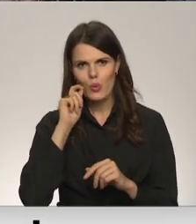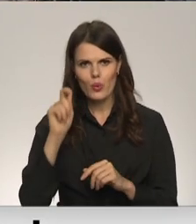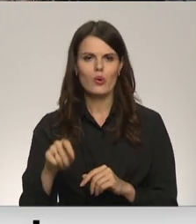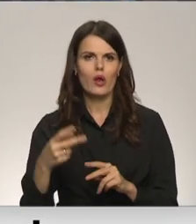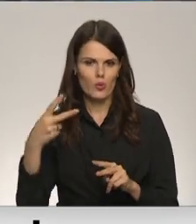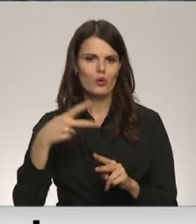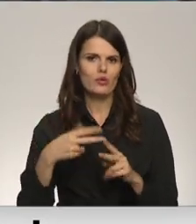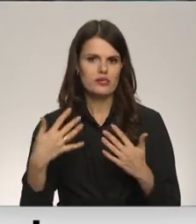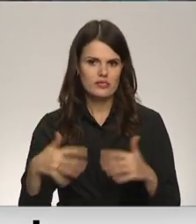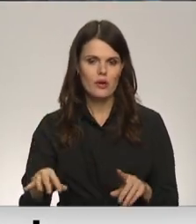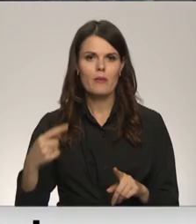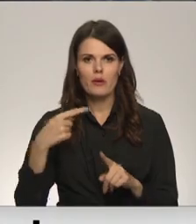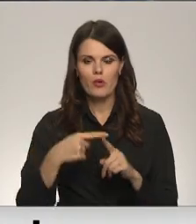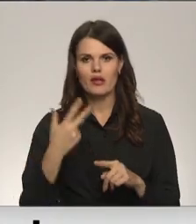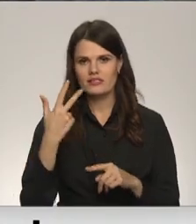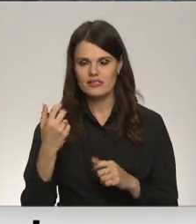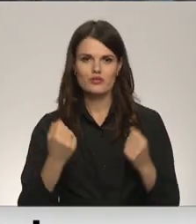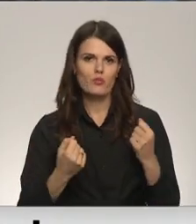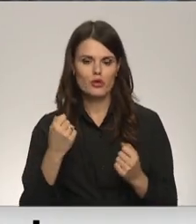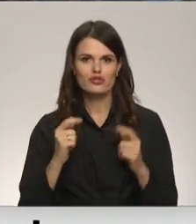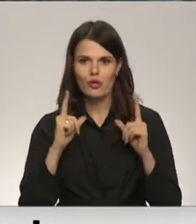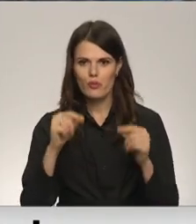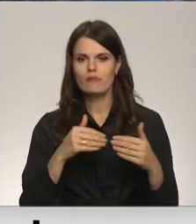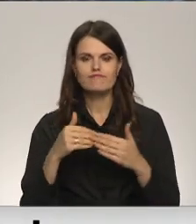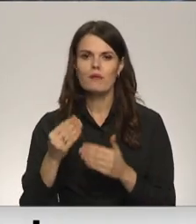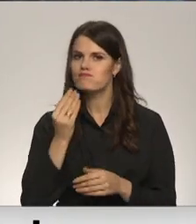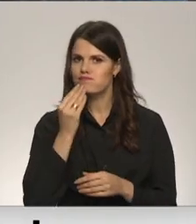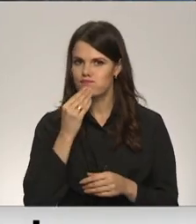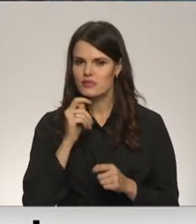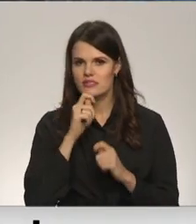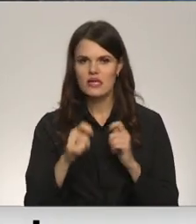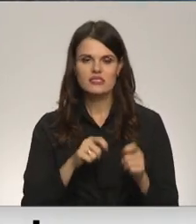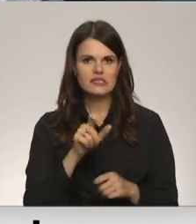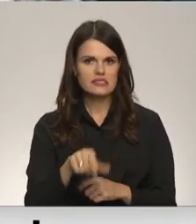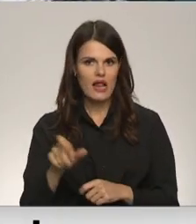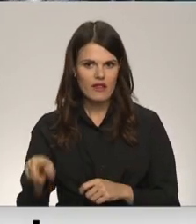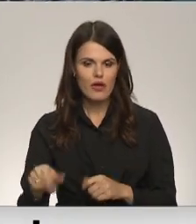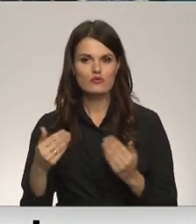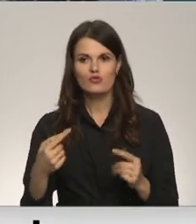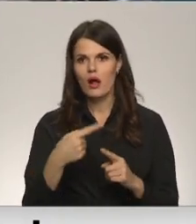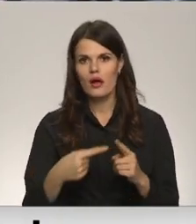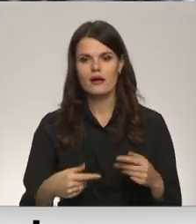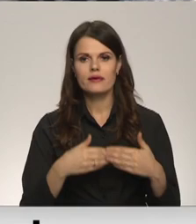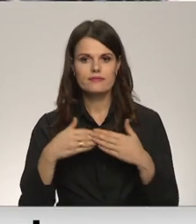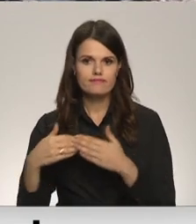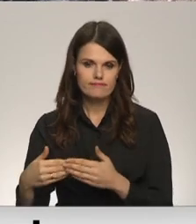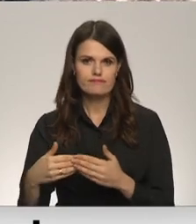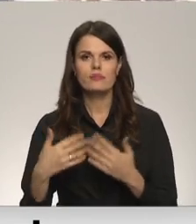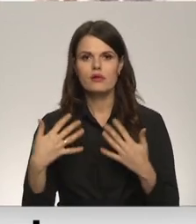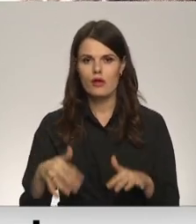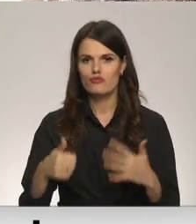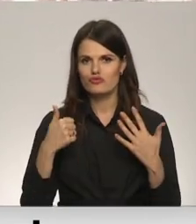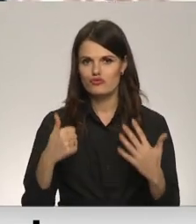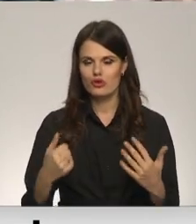otro reizi. Pirmajā ar trim transportiem galvenokārt vēsta pārtika, ko saziedojuši cilvēki. Šai reizē ceļā gatavi doties jau